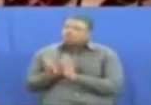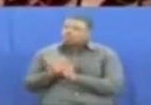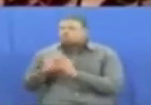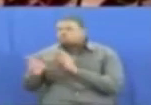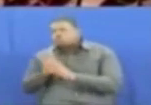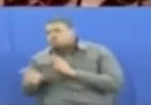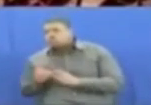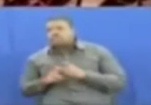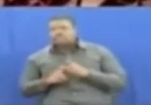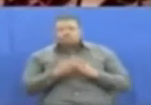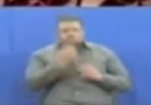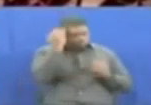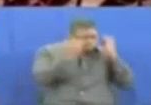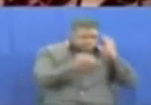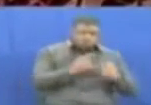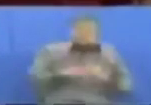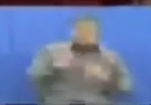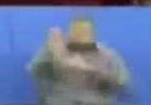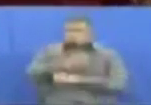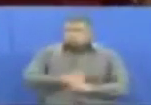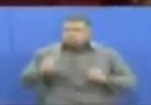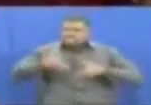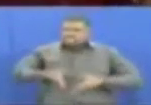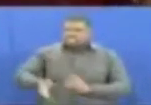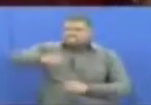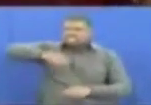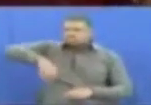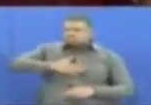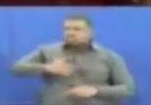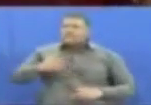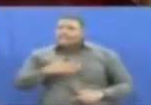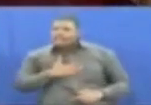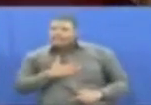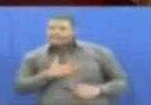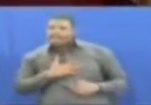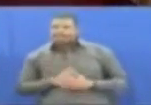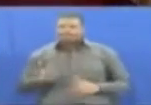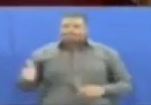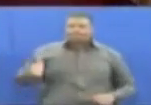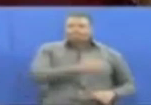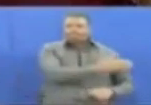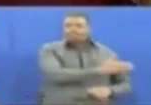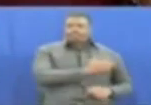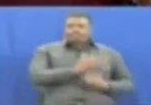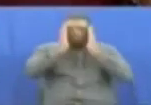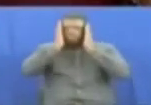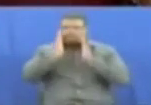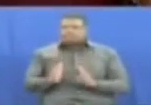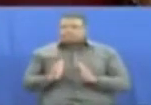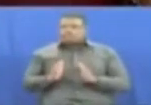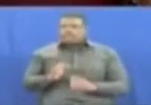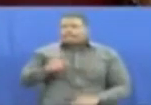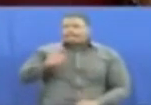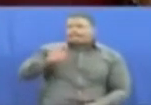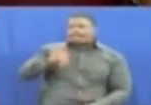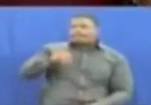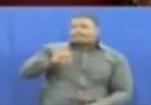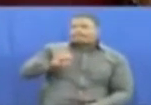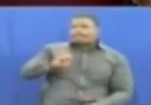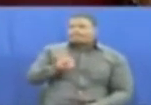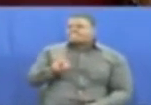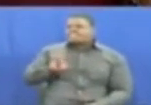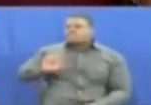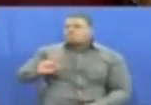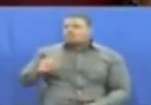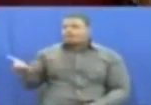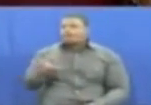tushauriane, ili tuweze kuokoa kizazi chetu. Asante sana. Asante sana Mheshimiwa Peter Msigwa, nilikuona. Mheshimiwa Spika,